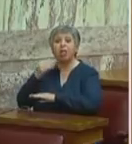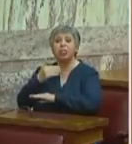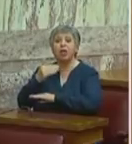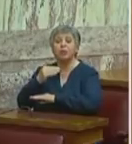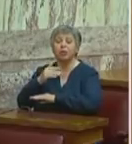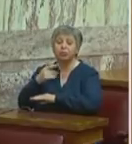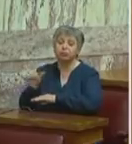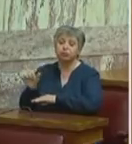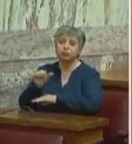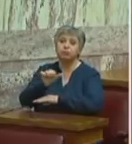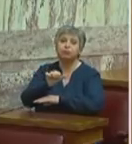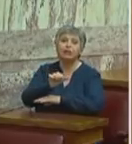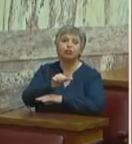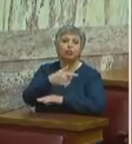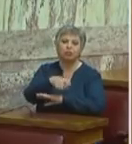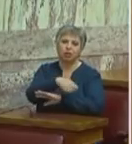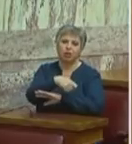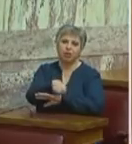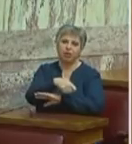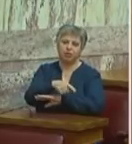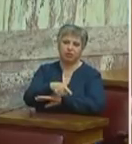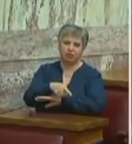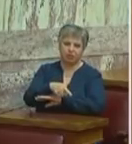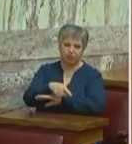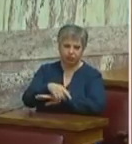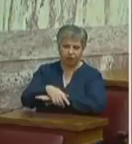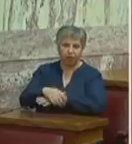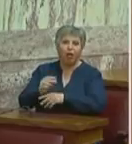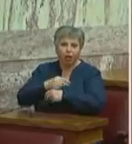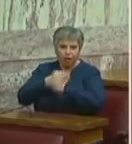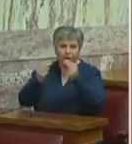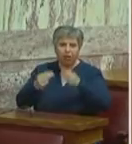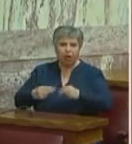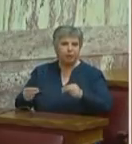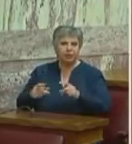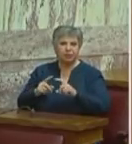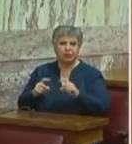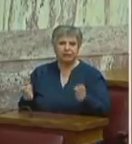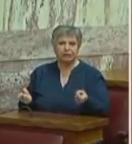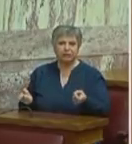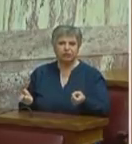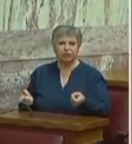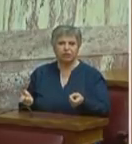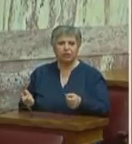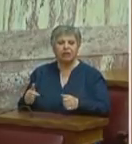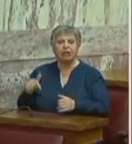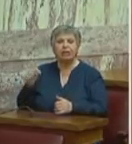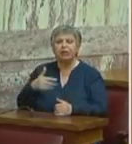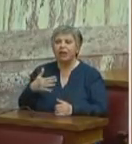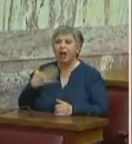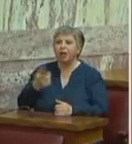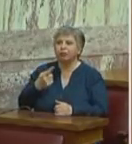εκτελεστικών αυτών νόμων. Επομένως, Δεν στέκει εδώ ο ισχυρισμός